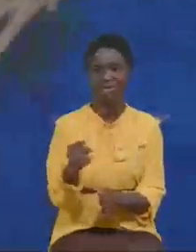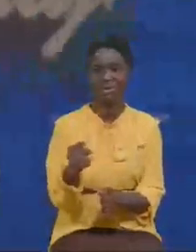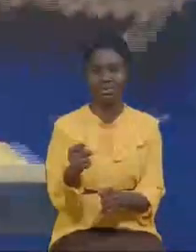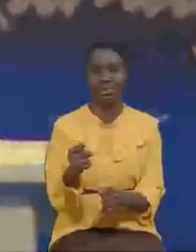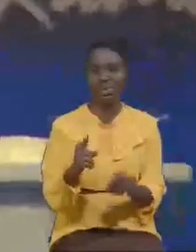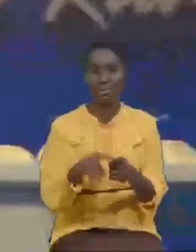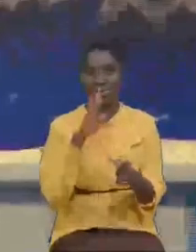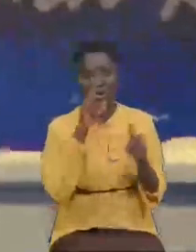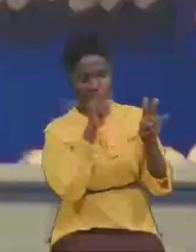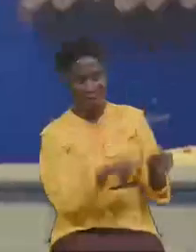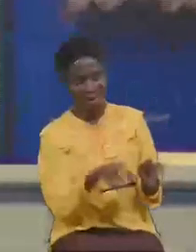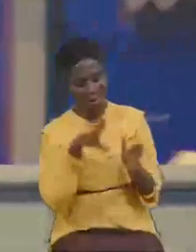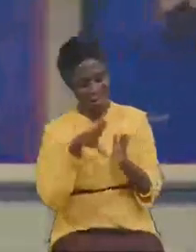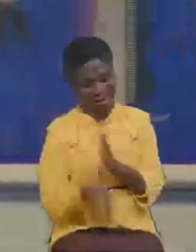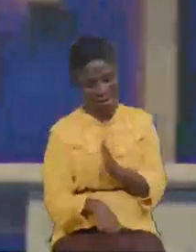rendu